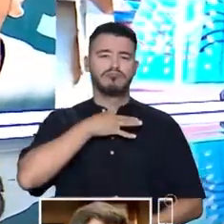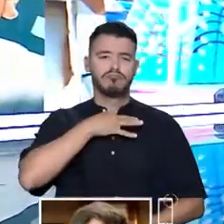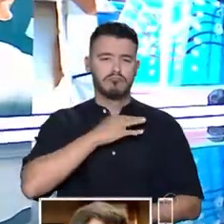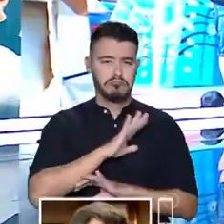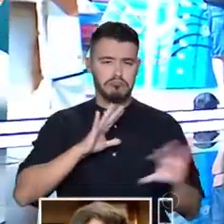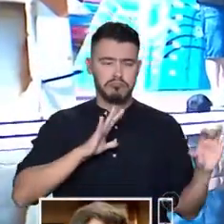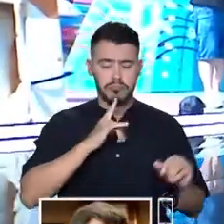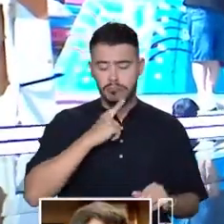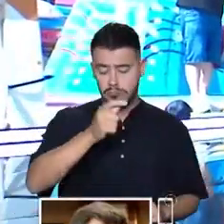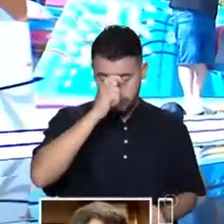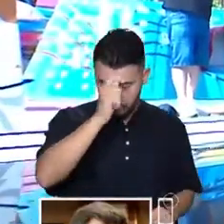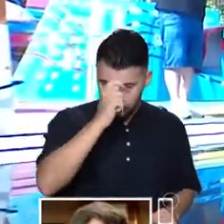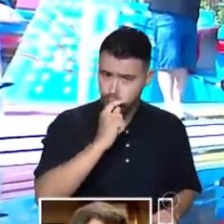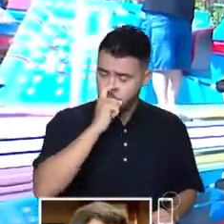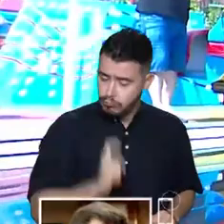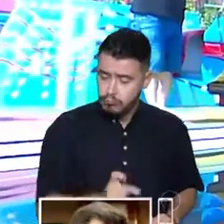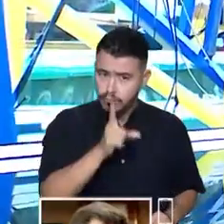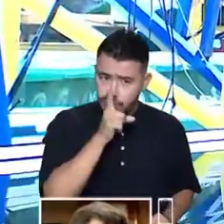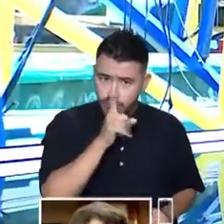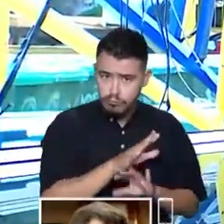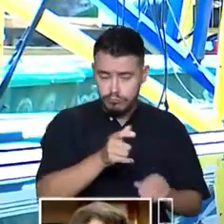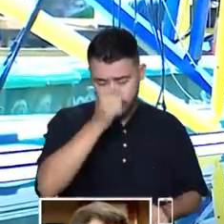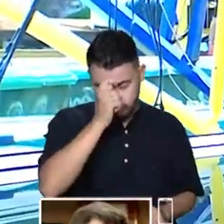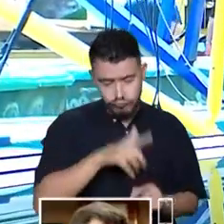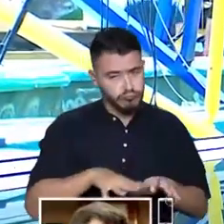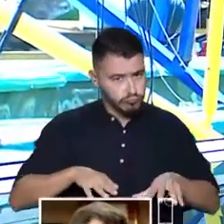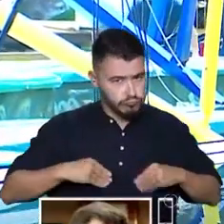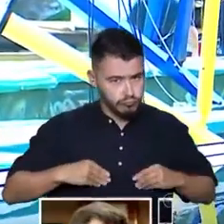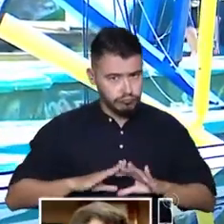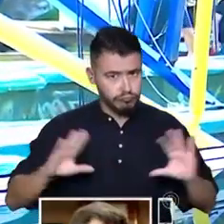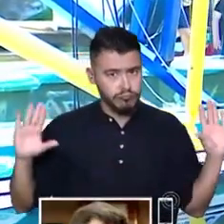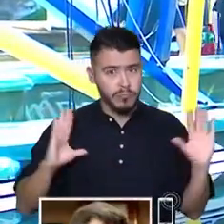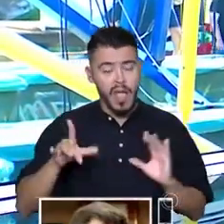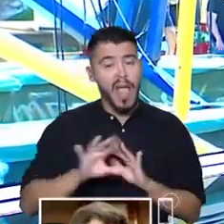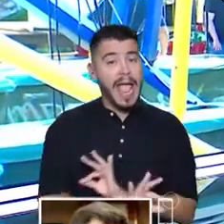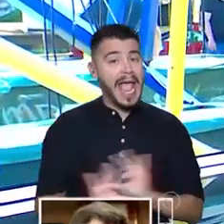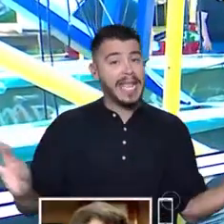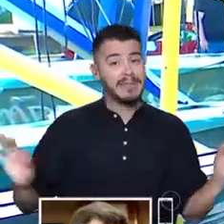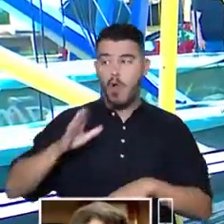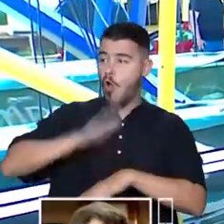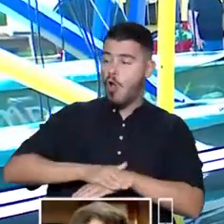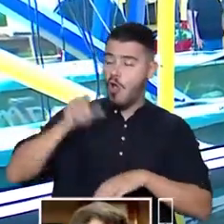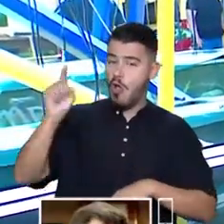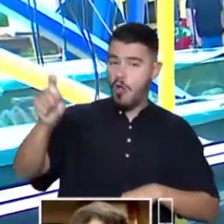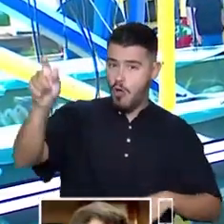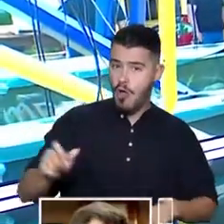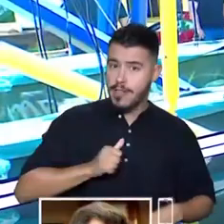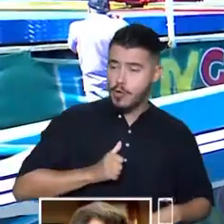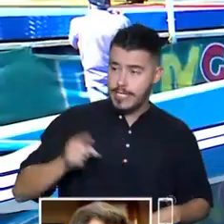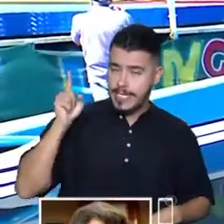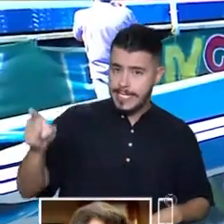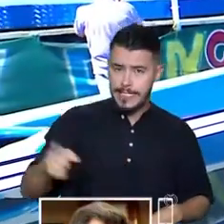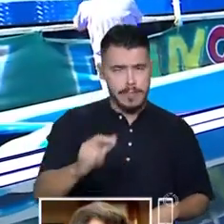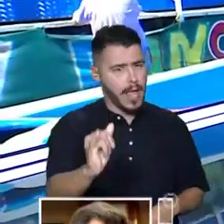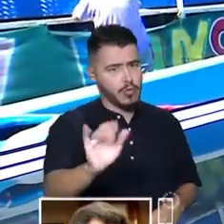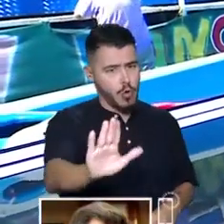τα παραδέχομαι. Αυτή τη στιγμή λοιπόν κατακρεουργείται το τεκμήριο αθότητο ενός ανθρώπου, για τον οποίο δεν γνωρίζουμε αν υπάρχει κατηγορία στο μέλλον. Θα το δούμε